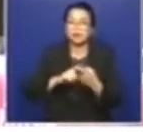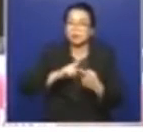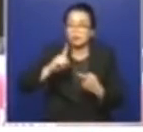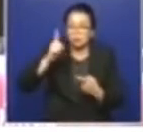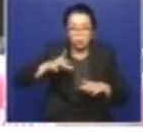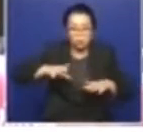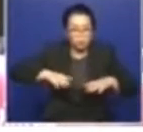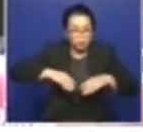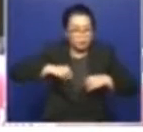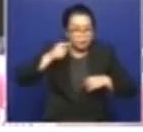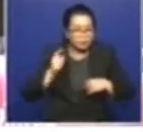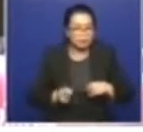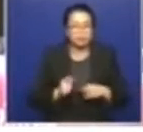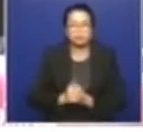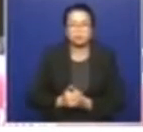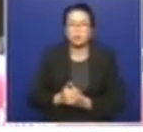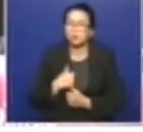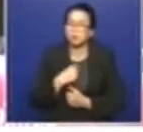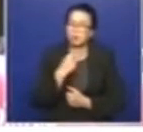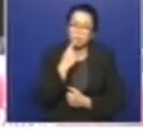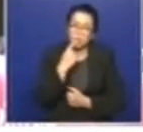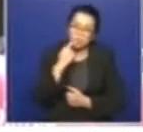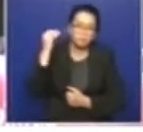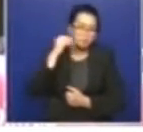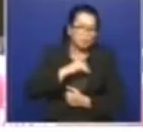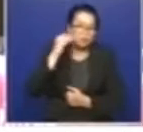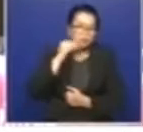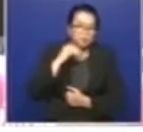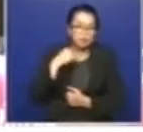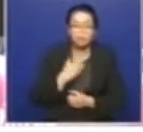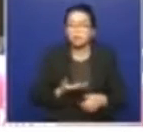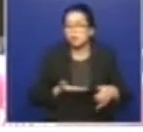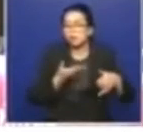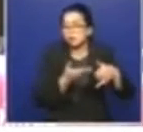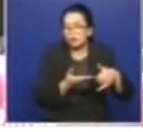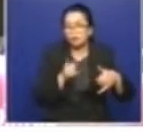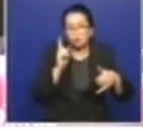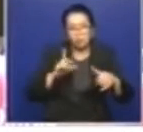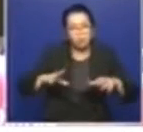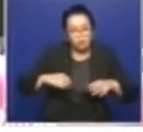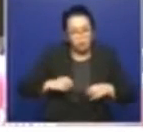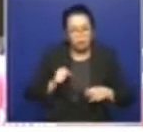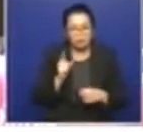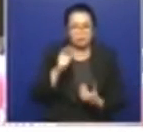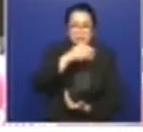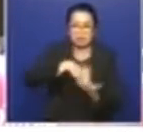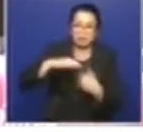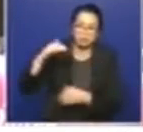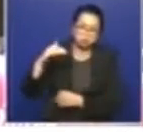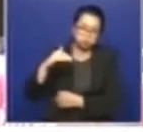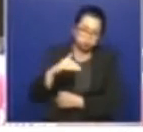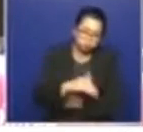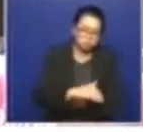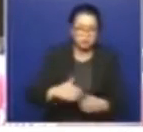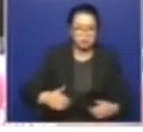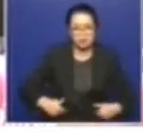ริงผมพูดมาตลอดท่านต้องยอมรับความจริงประการหนึ่งว่าเศรษฐกิจมันแย่ชีวิตชา